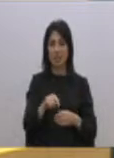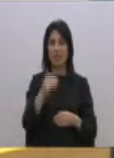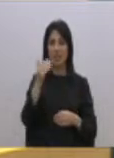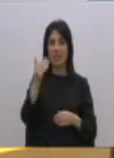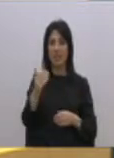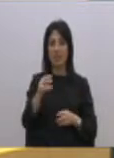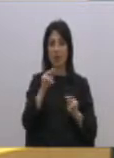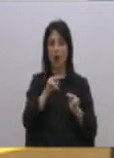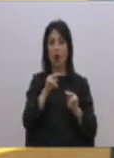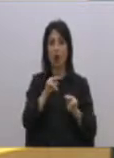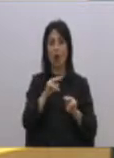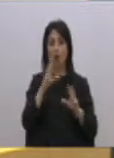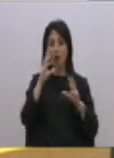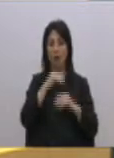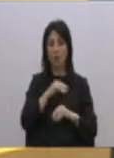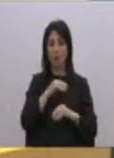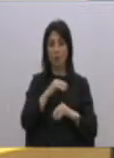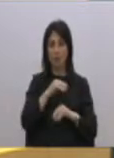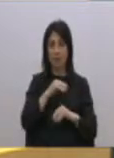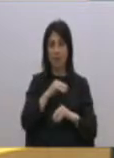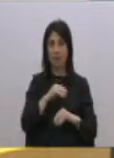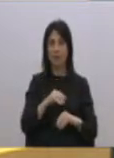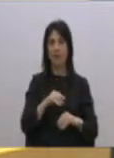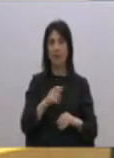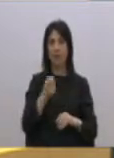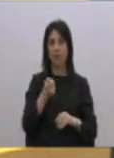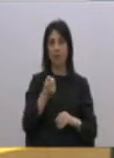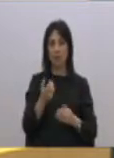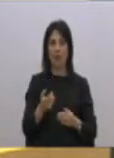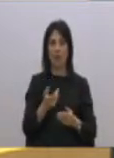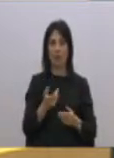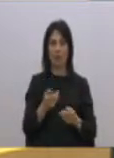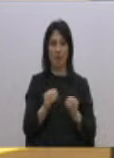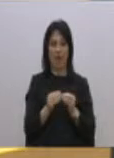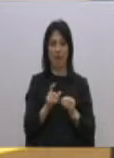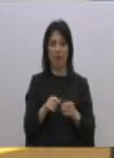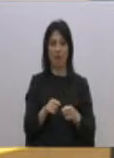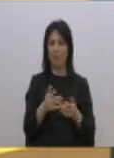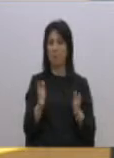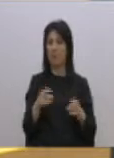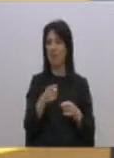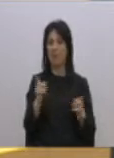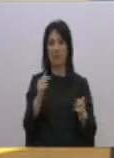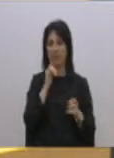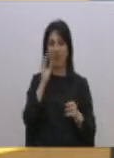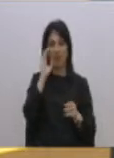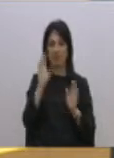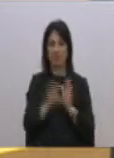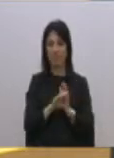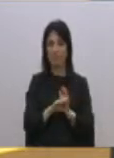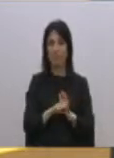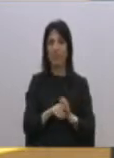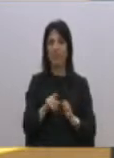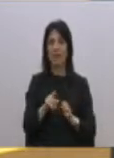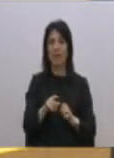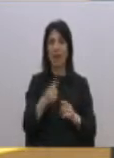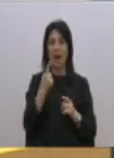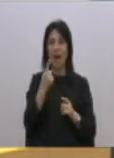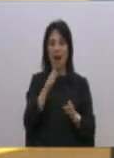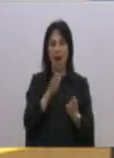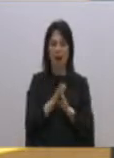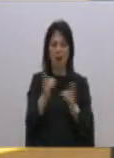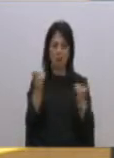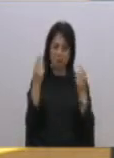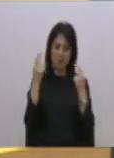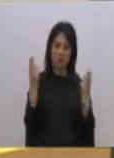un smier controlire, bat sasa martlo sistema și ski, cotaniaria, tamat cația, cu un imedi. Aset argșem sulebleps,